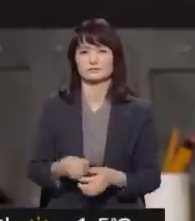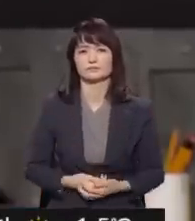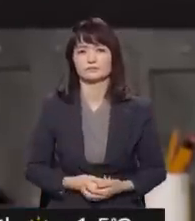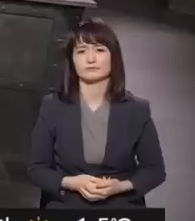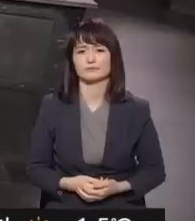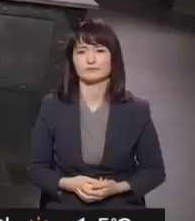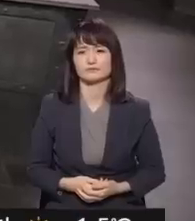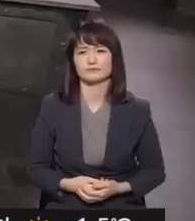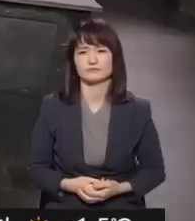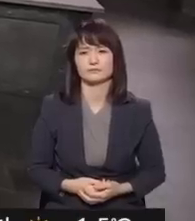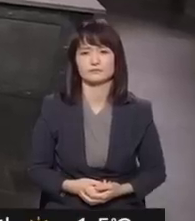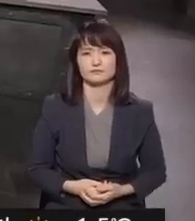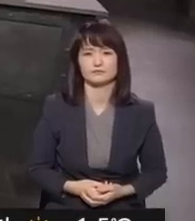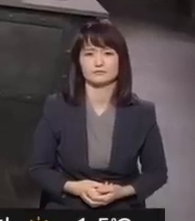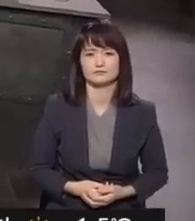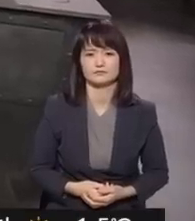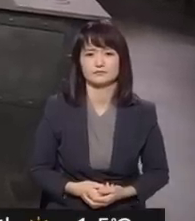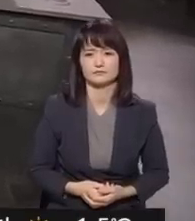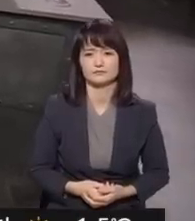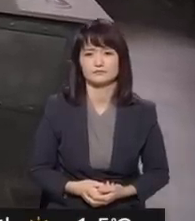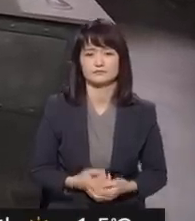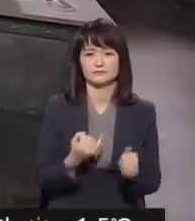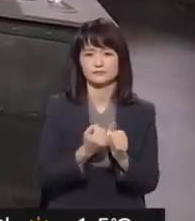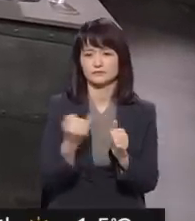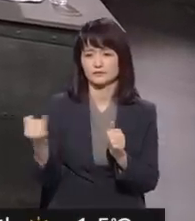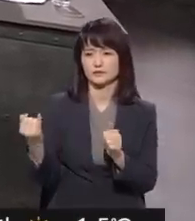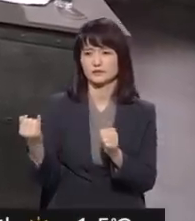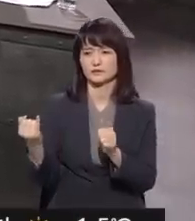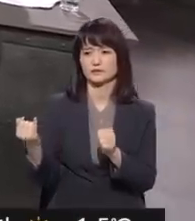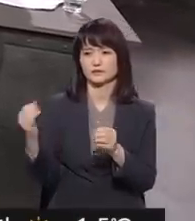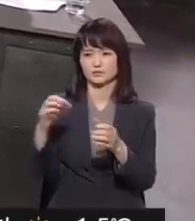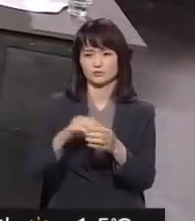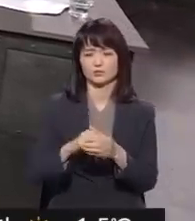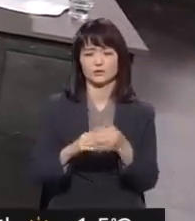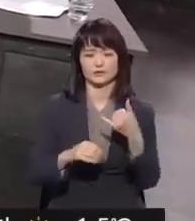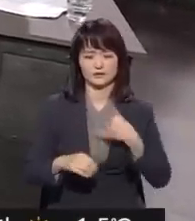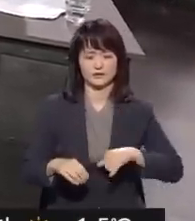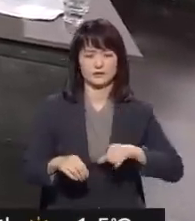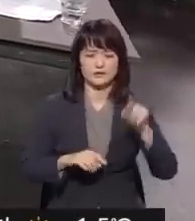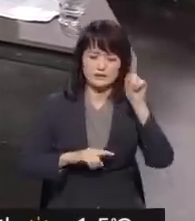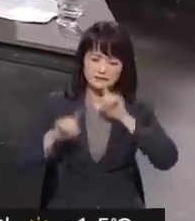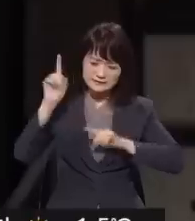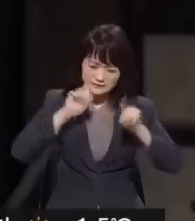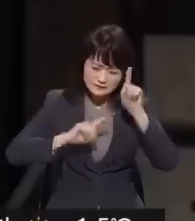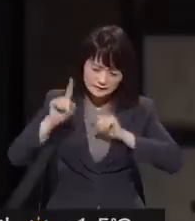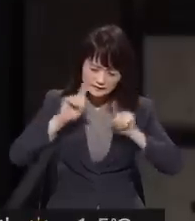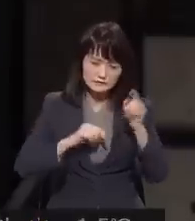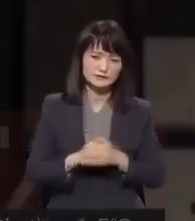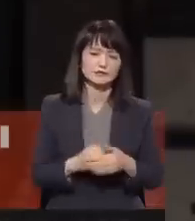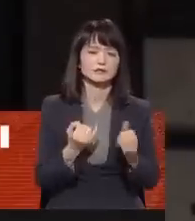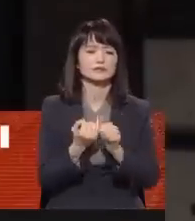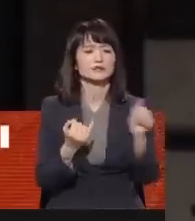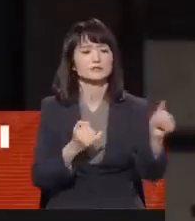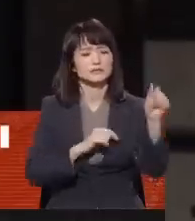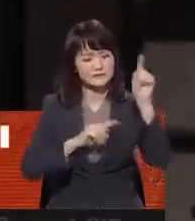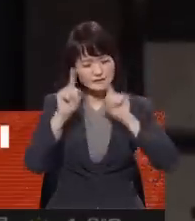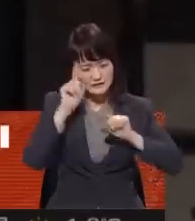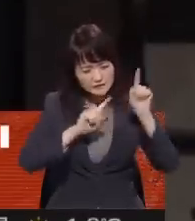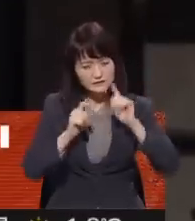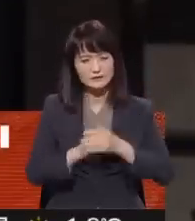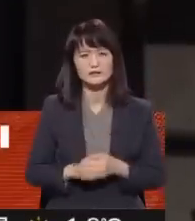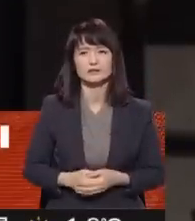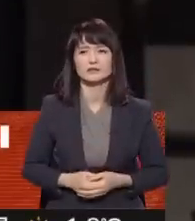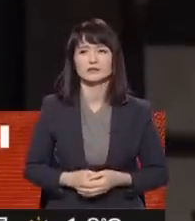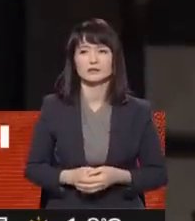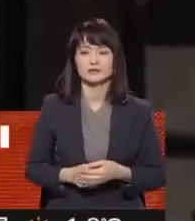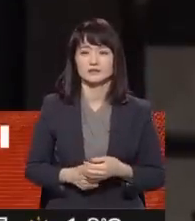주시죠네 너무 아내를 비롯한 가족이 너무 많이 상처를 받는 상황이라서 남편도 너무너무 많이 상처받았을 것 같아요 왜냐면 아이가